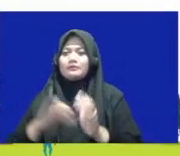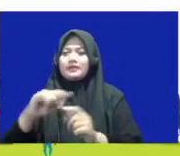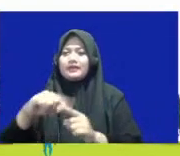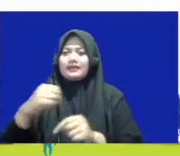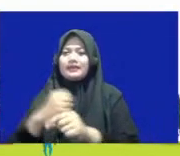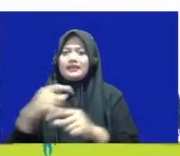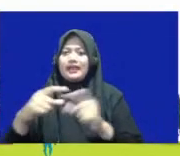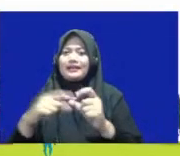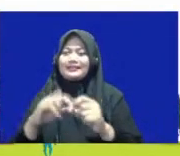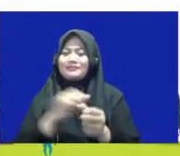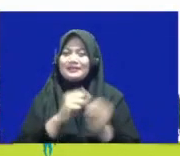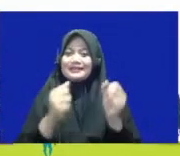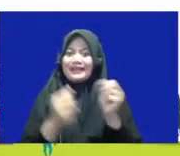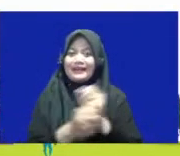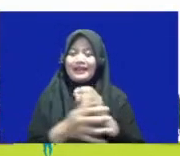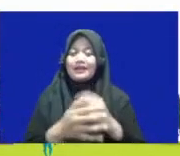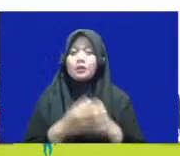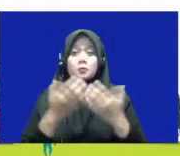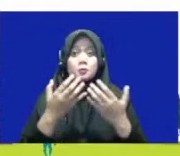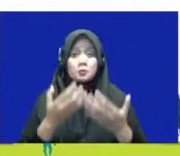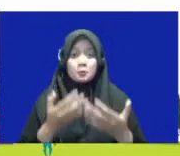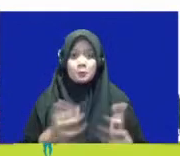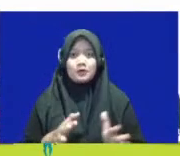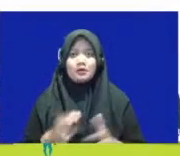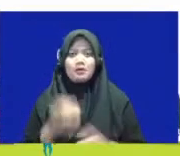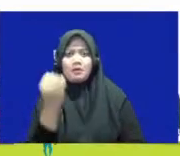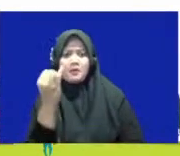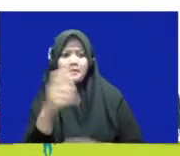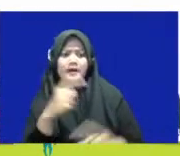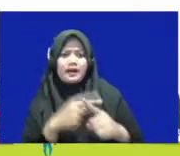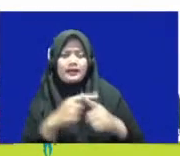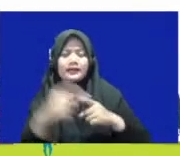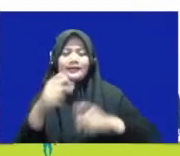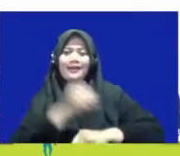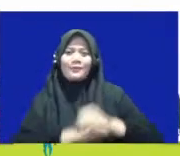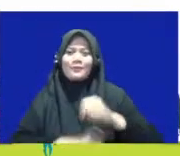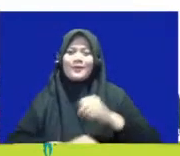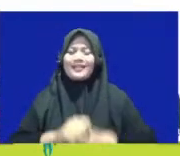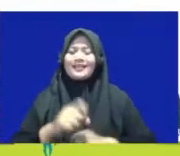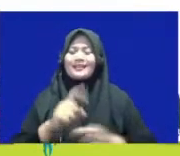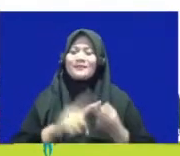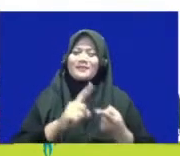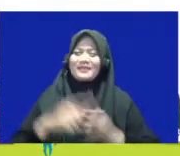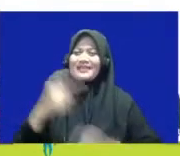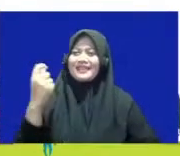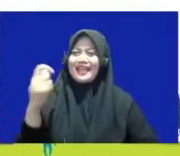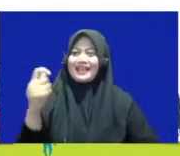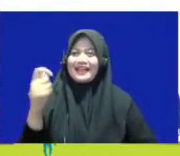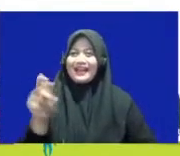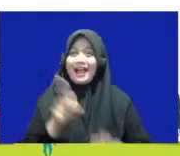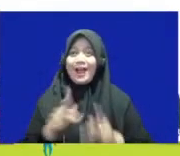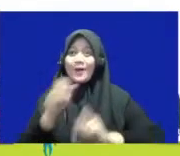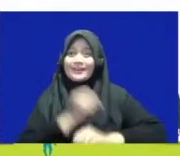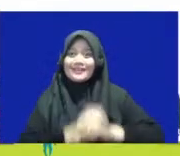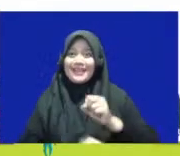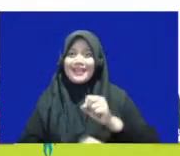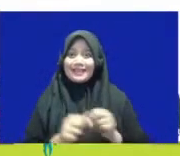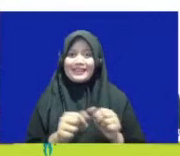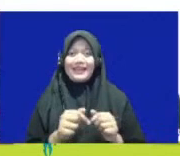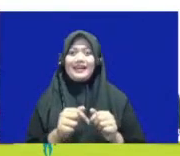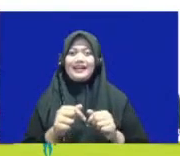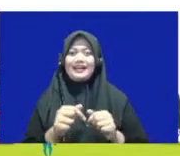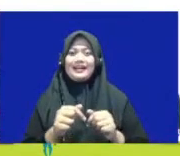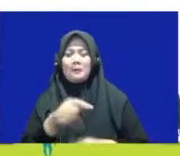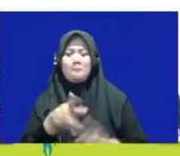Sudah berkali-kali dilakukan oleh teman-teman Tagana bahwa kegiatan tersebut salah satu